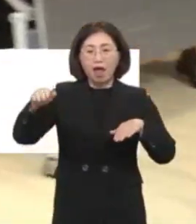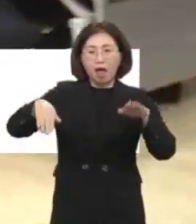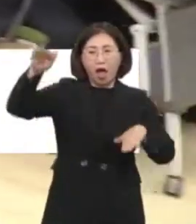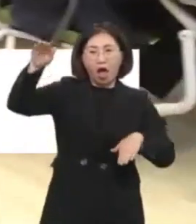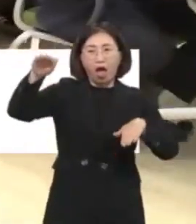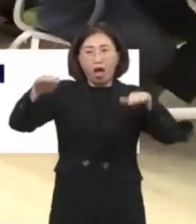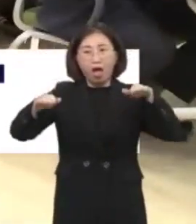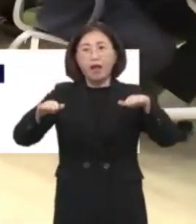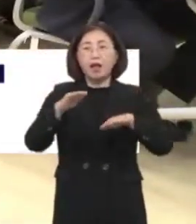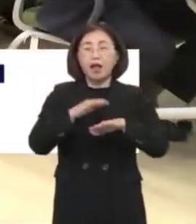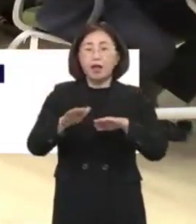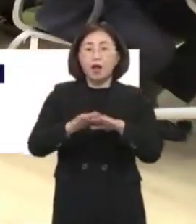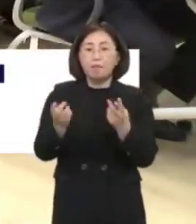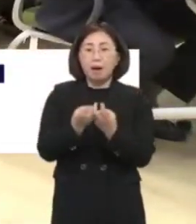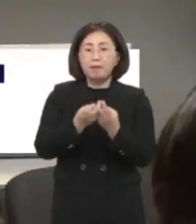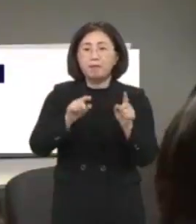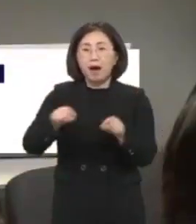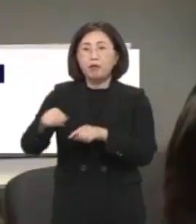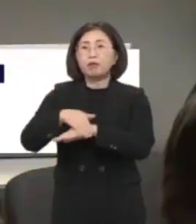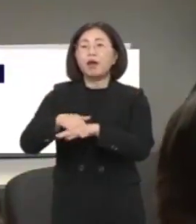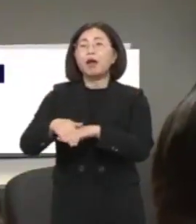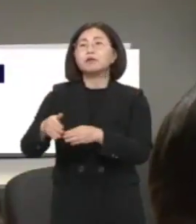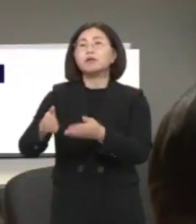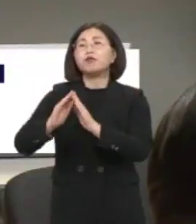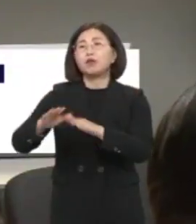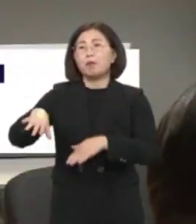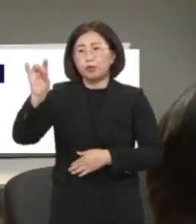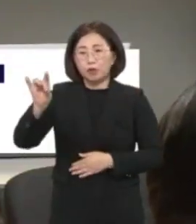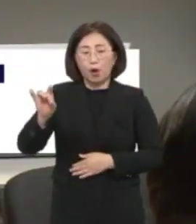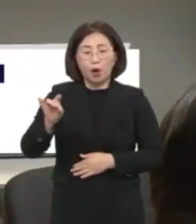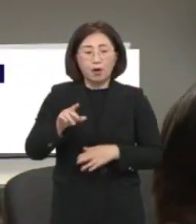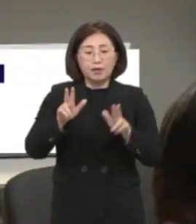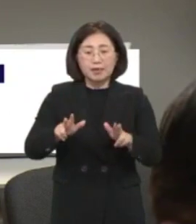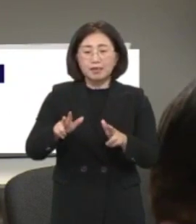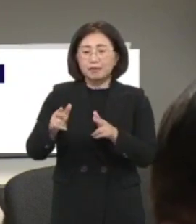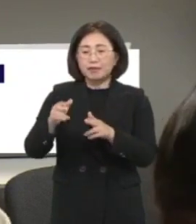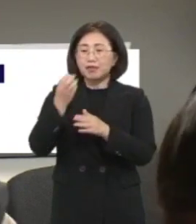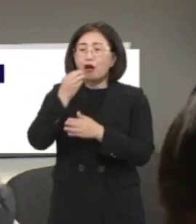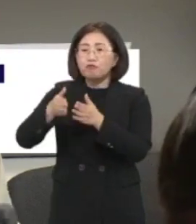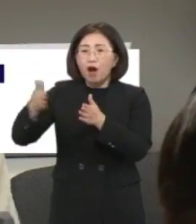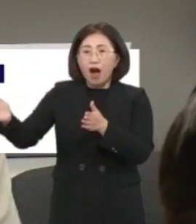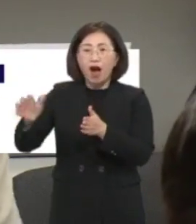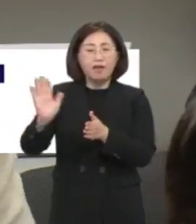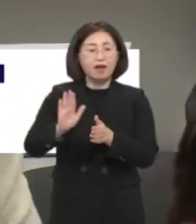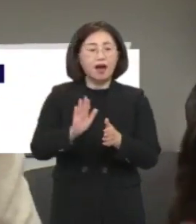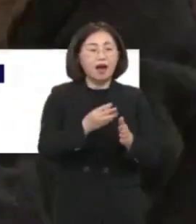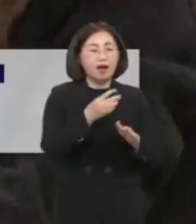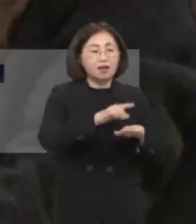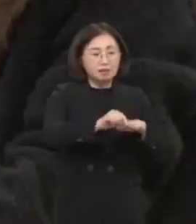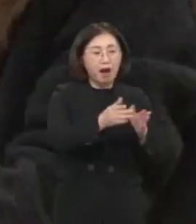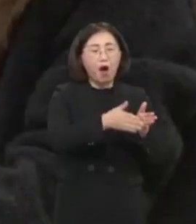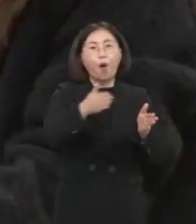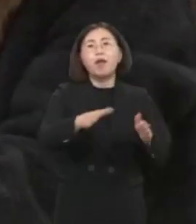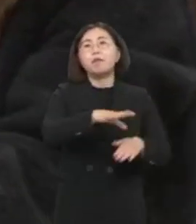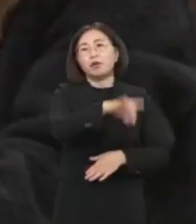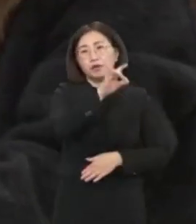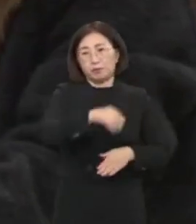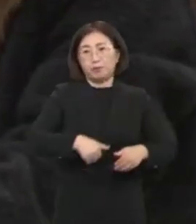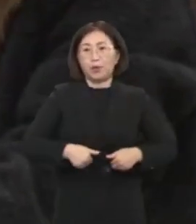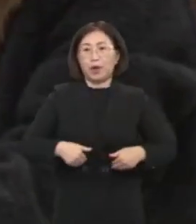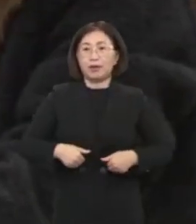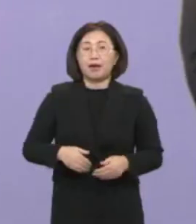논의해 청사진을 마련하는 것이 필요하다면서 지금은 메가시티 서울이 아닌 지방 메가시티가 우선돼야 한다고